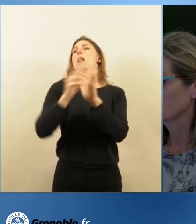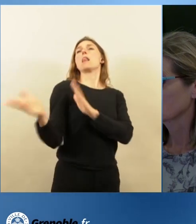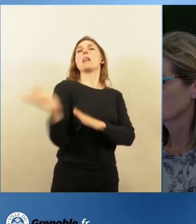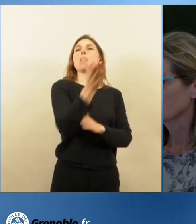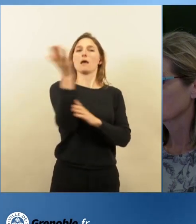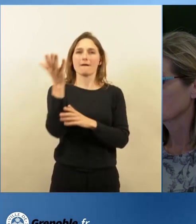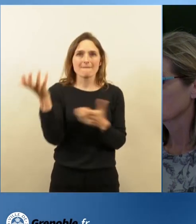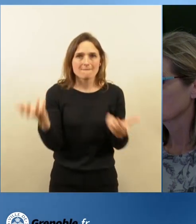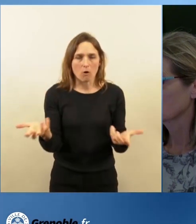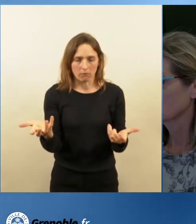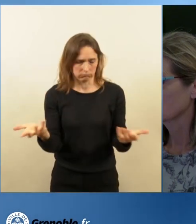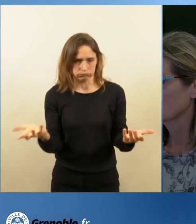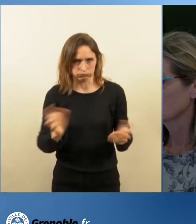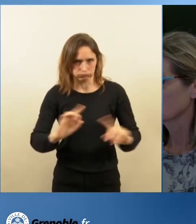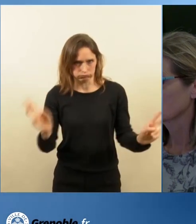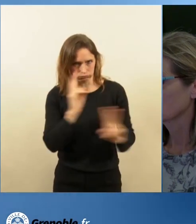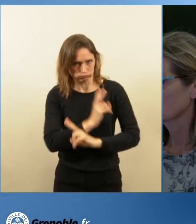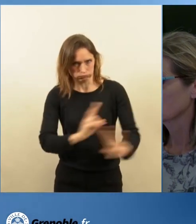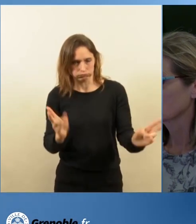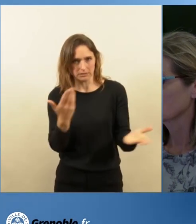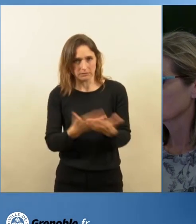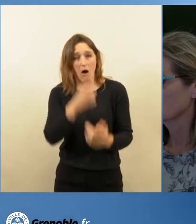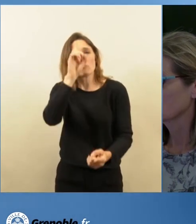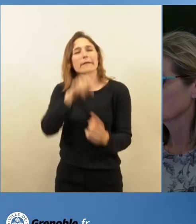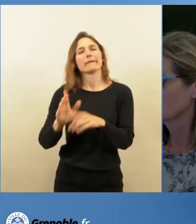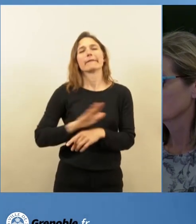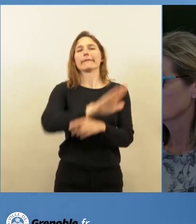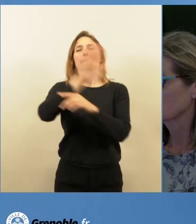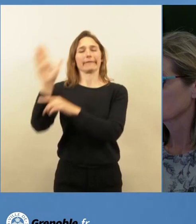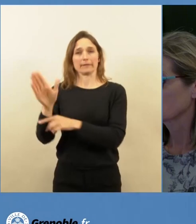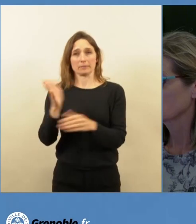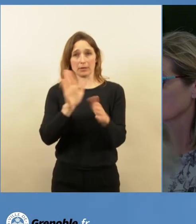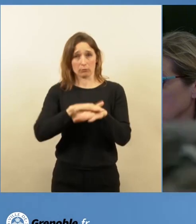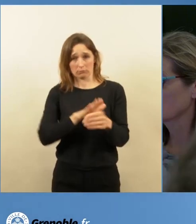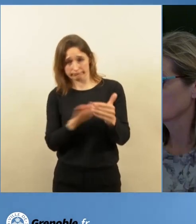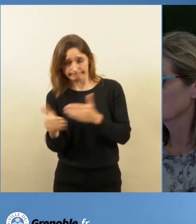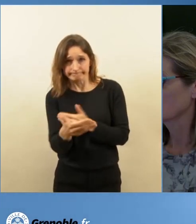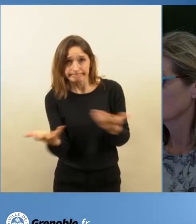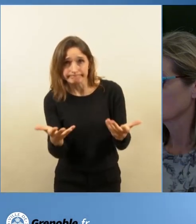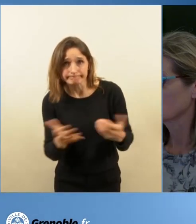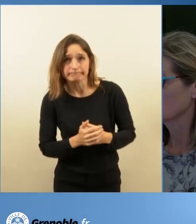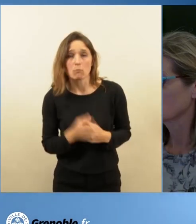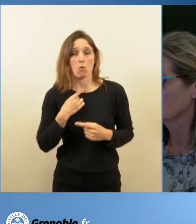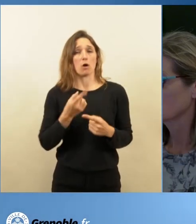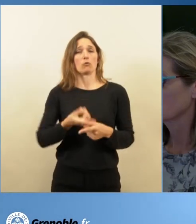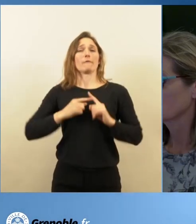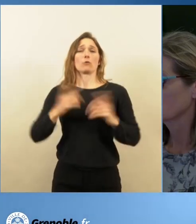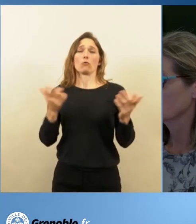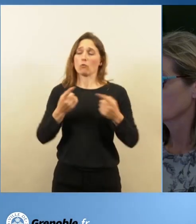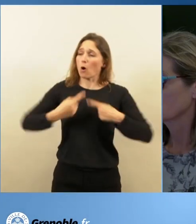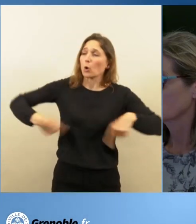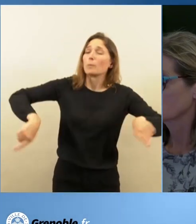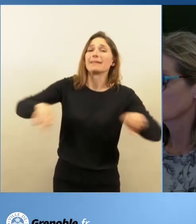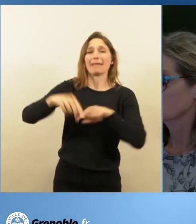et c'est cela dont il s'agit moi je suis convaincu bien sûr que que ces comités théodules européens